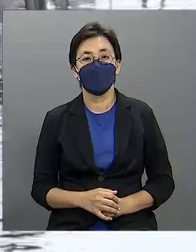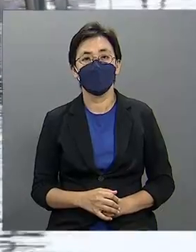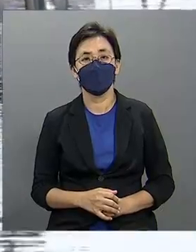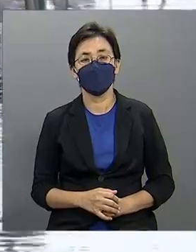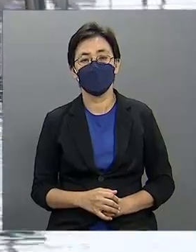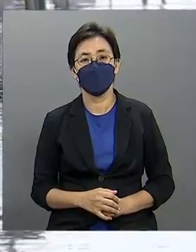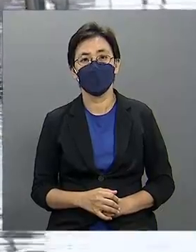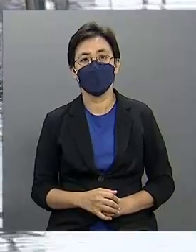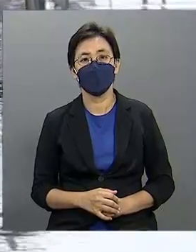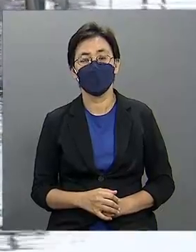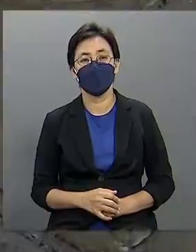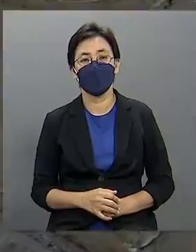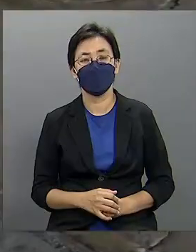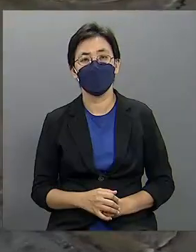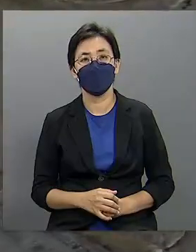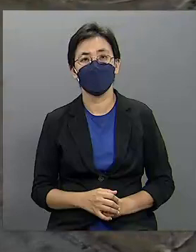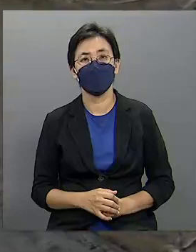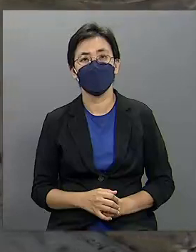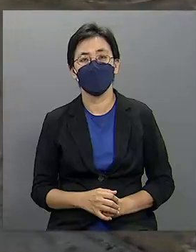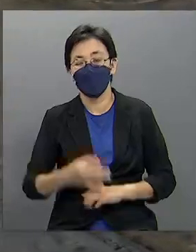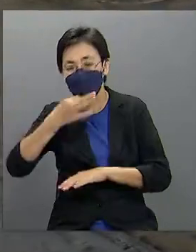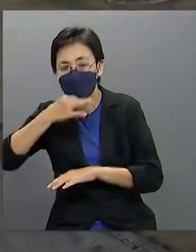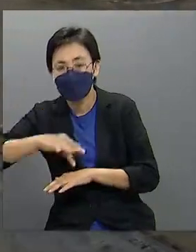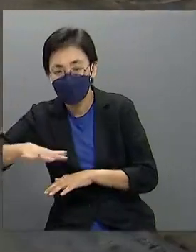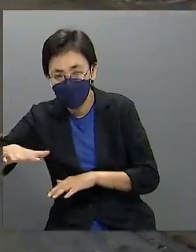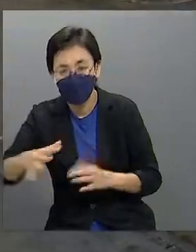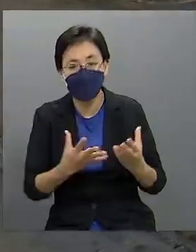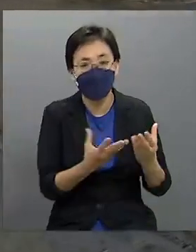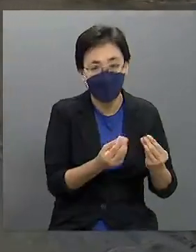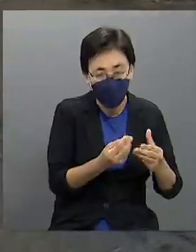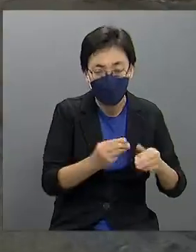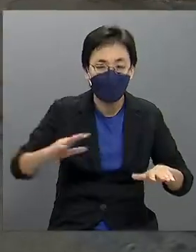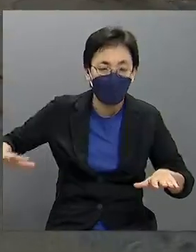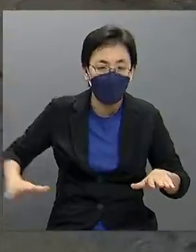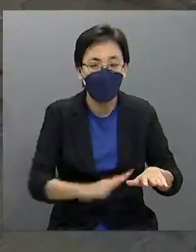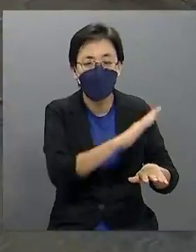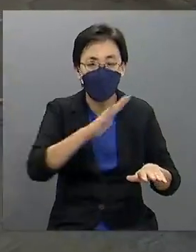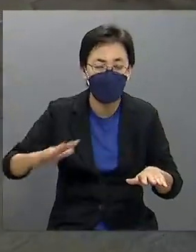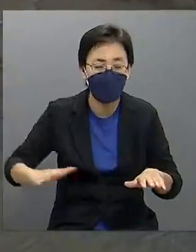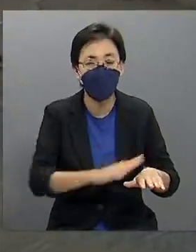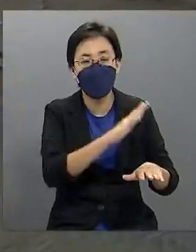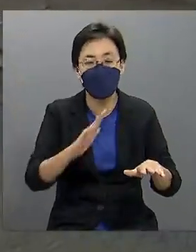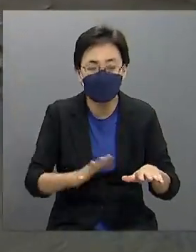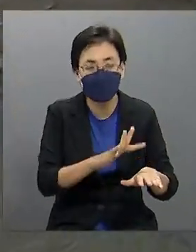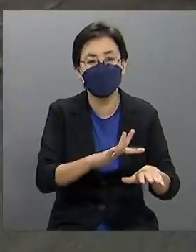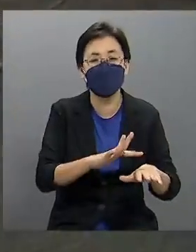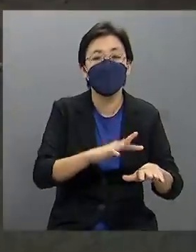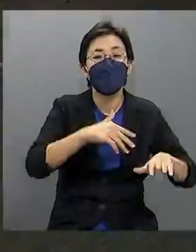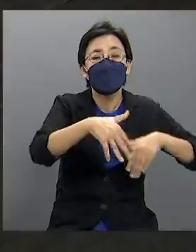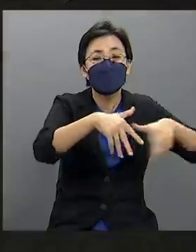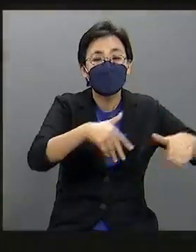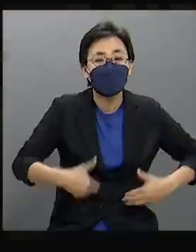ปญหาการกดซอกของชายฟัง ส่งพลกระทบตอวิธีชีวิตของคนชุมชนรชายฟังอย่างหเคลียไม่ได้